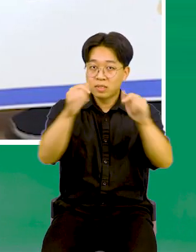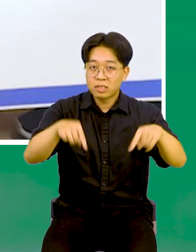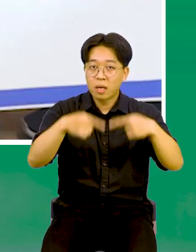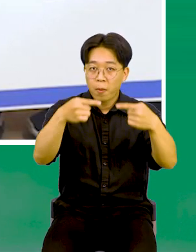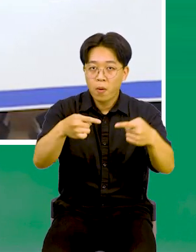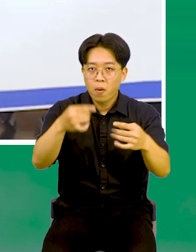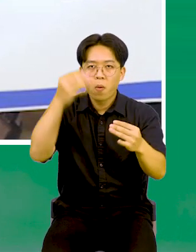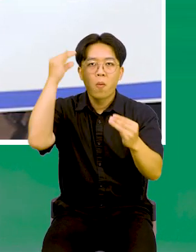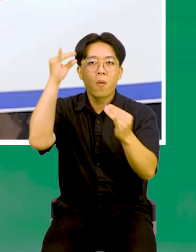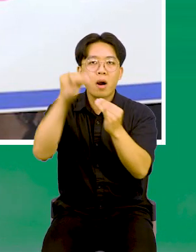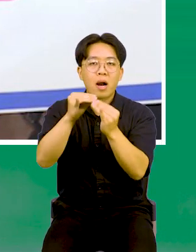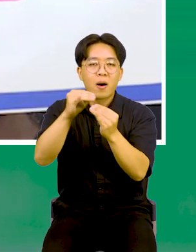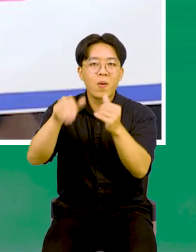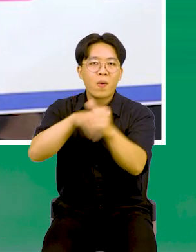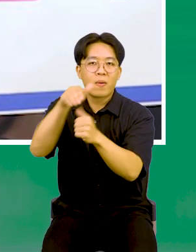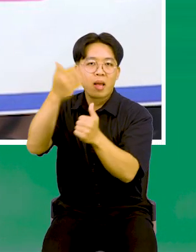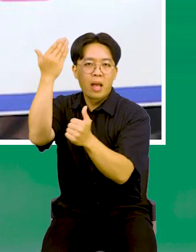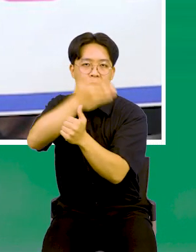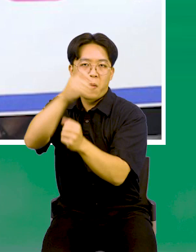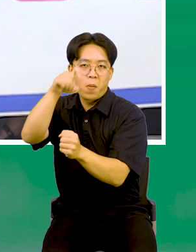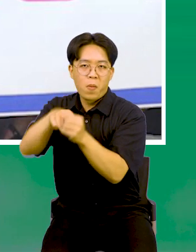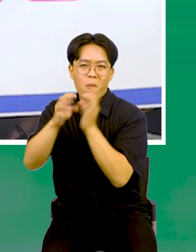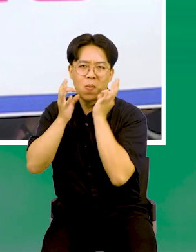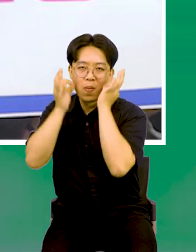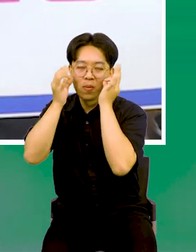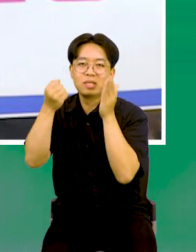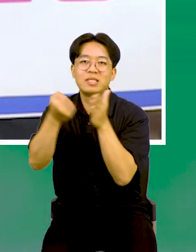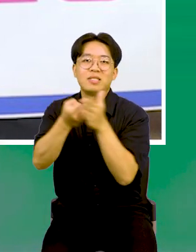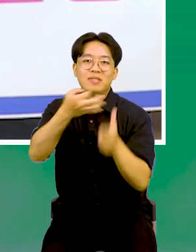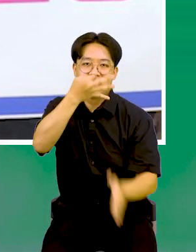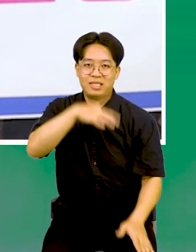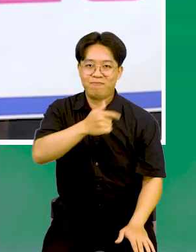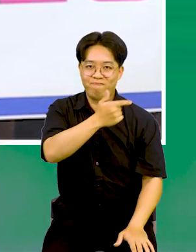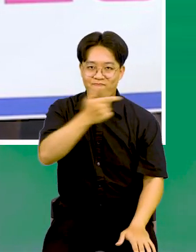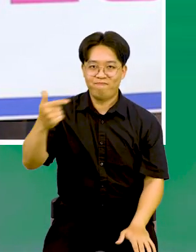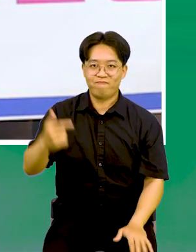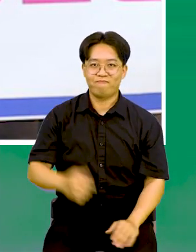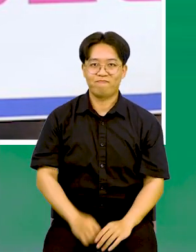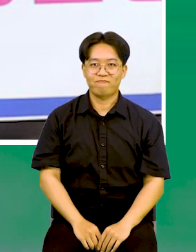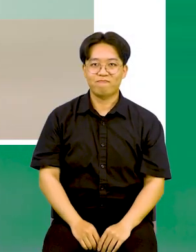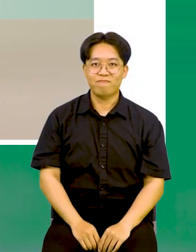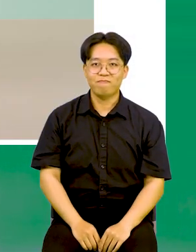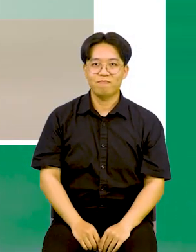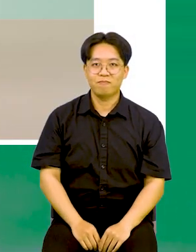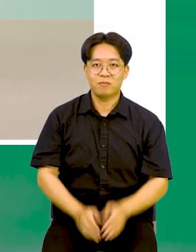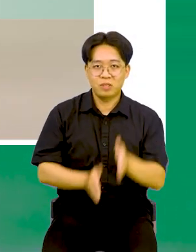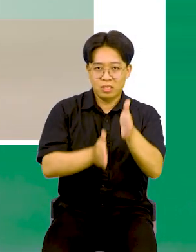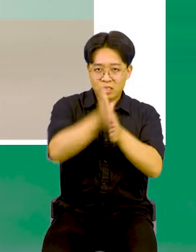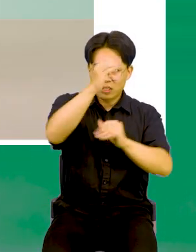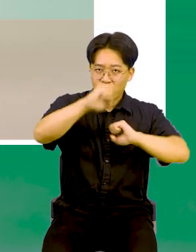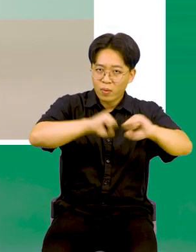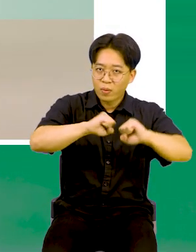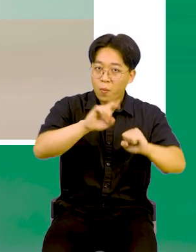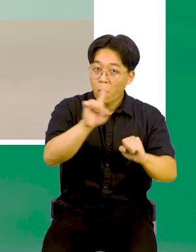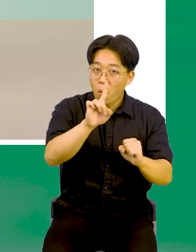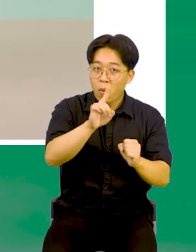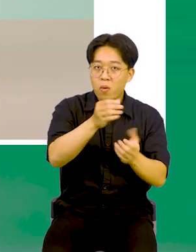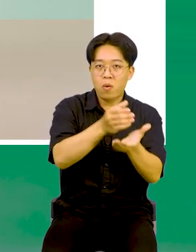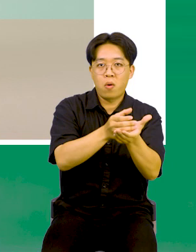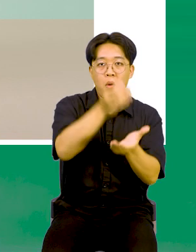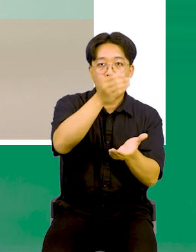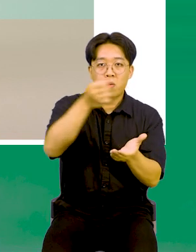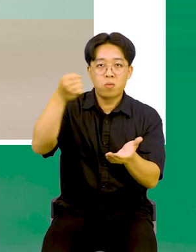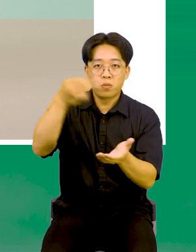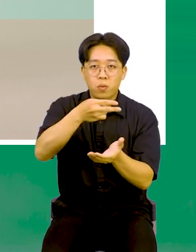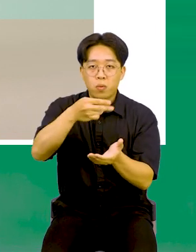공감하는 다양한 자원순환을 지속해 추진한 성과라 의미가 큽니다. 그동안 시는 광명형 다회용